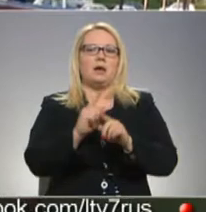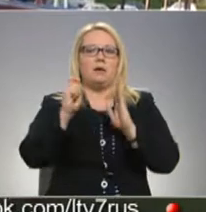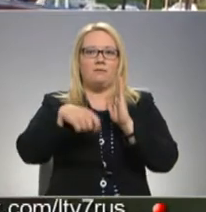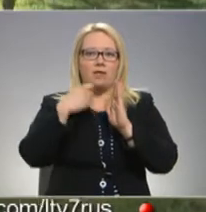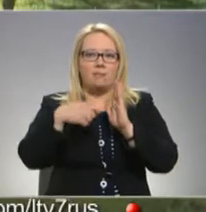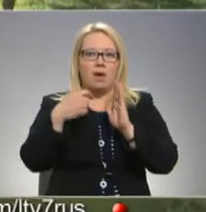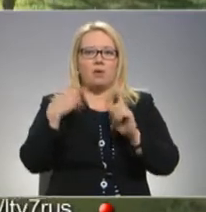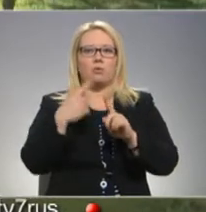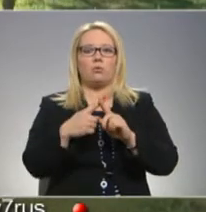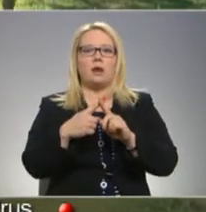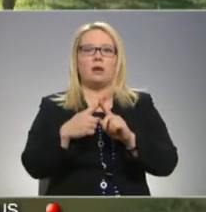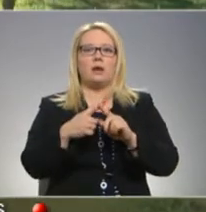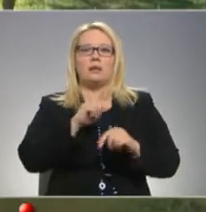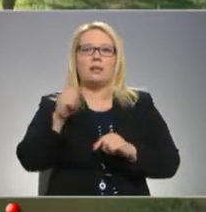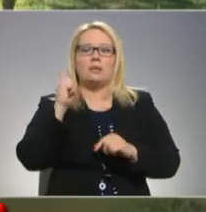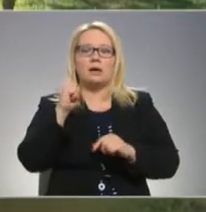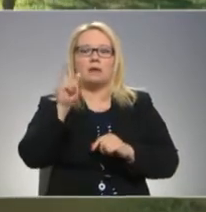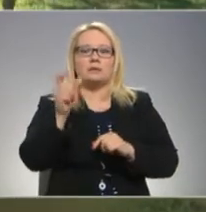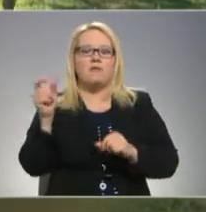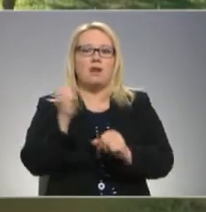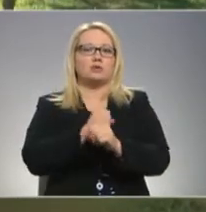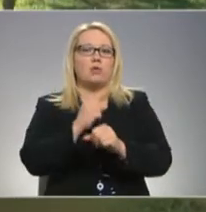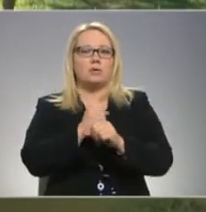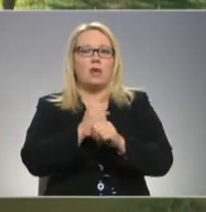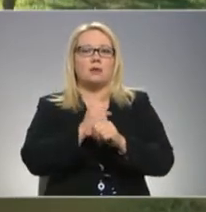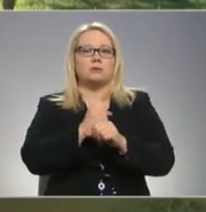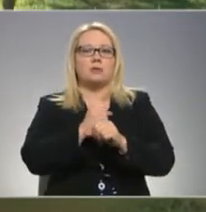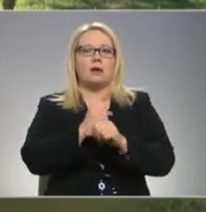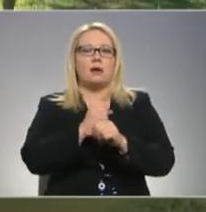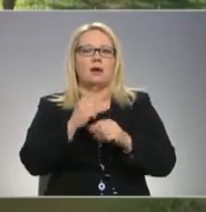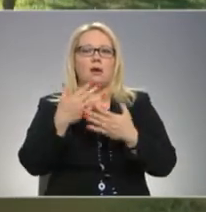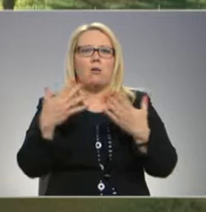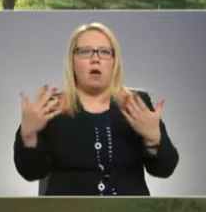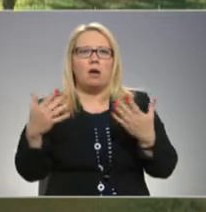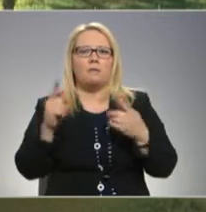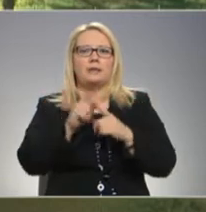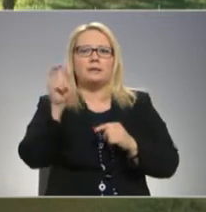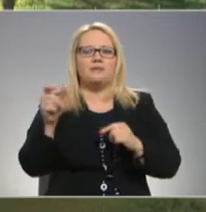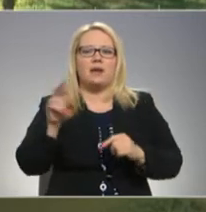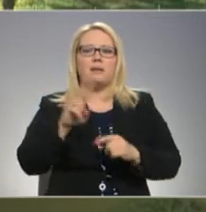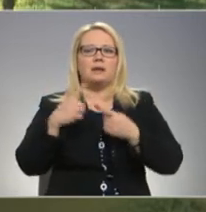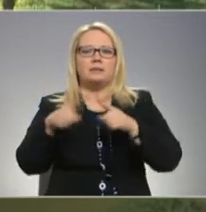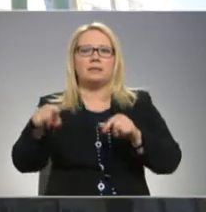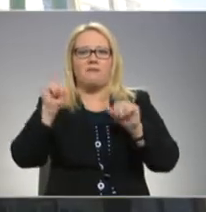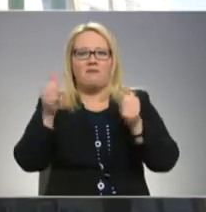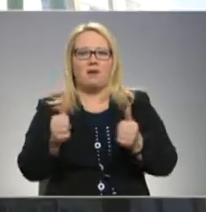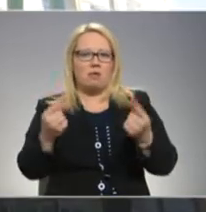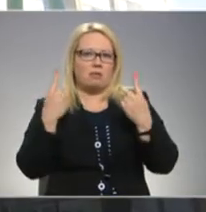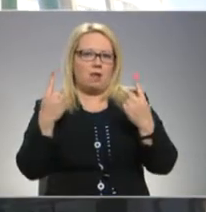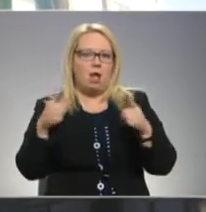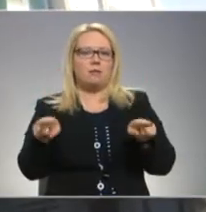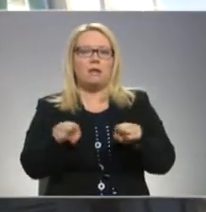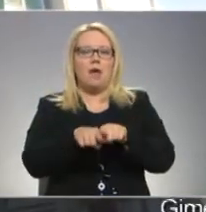cita veida video, lai iekļautu nevis tikai cilvēks, kas nodarbojas ar parkūru un freerunningu, bet cilvēks, kuriem ir cita veida talanti, lai